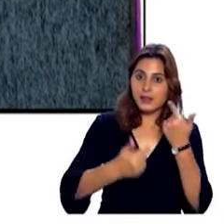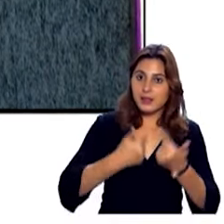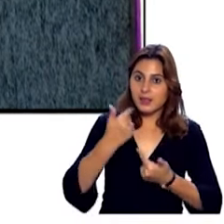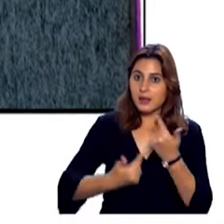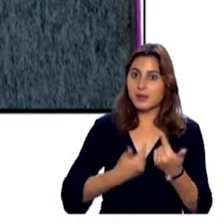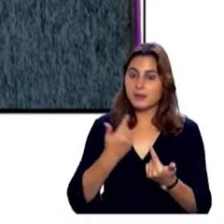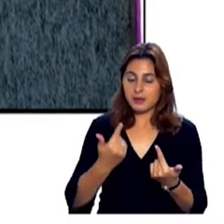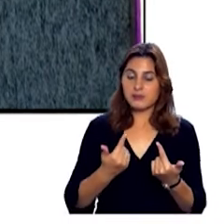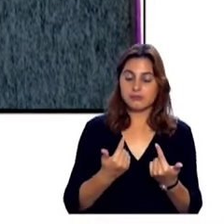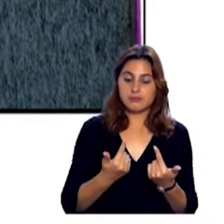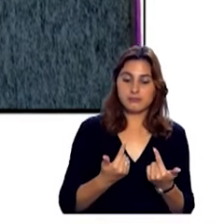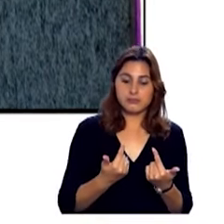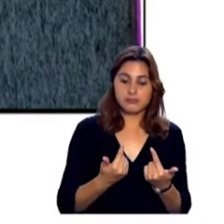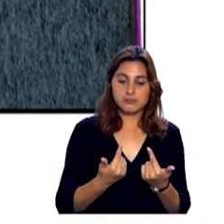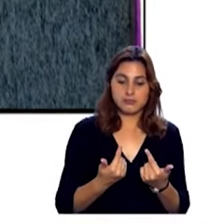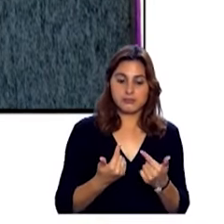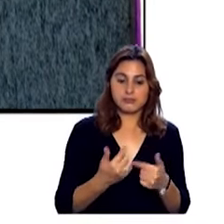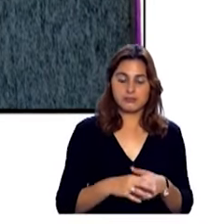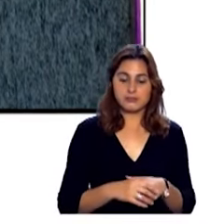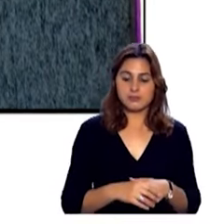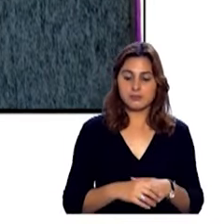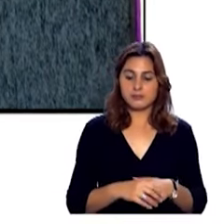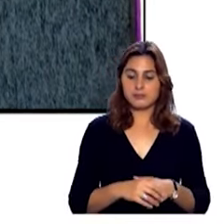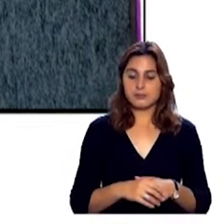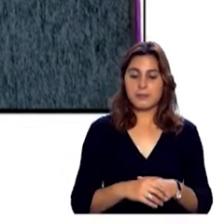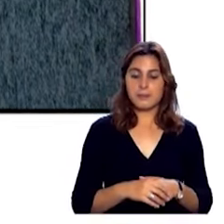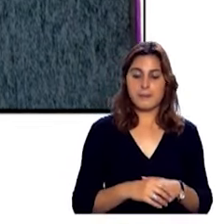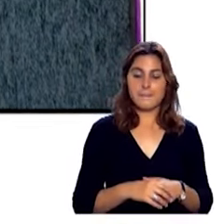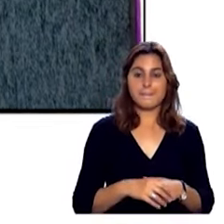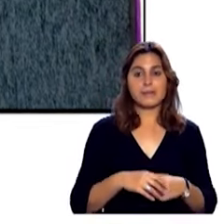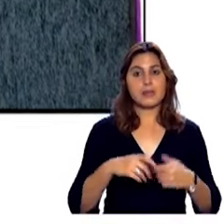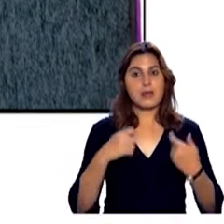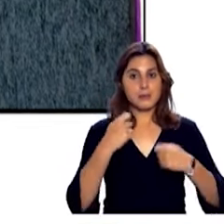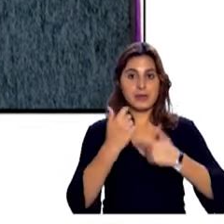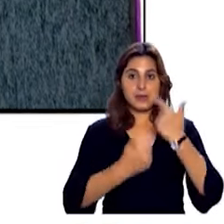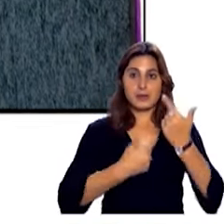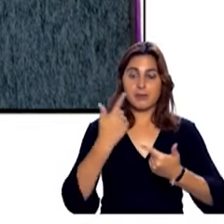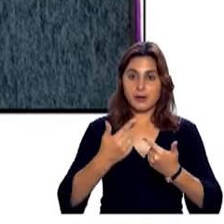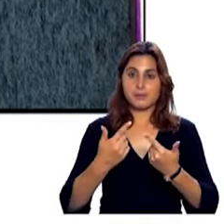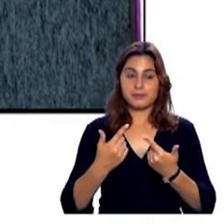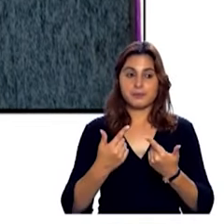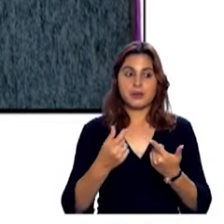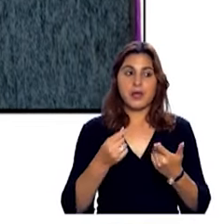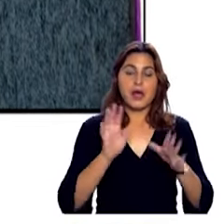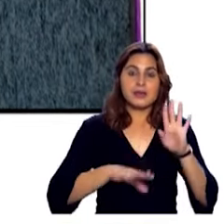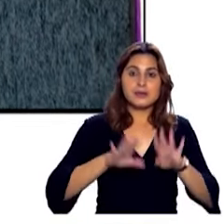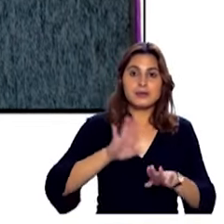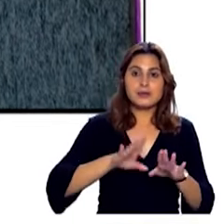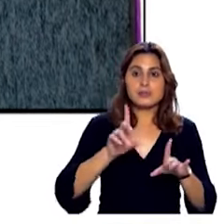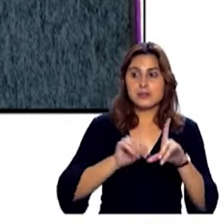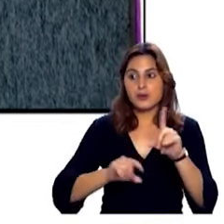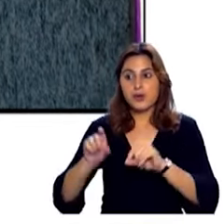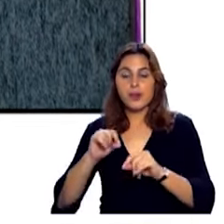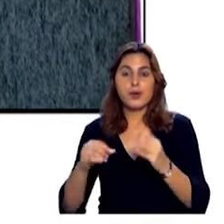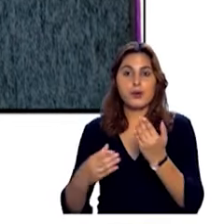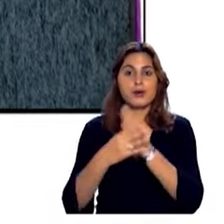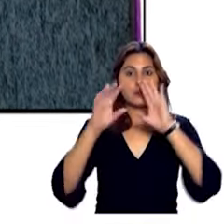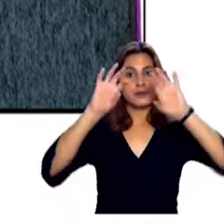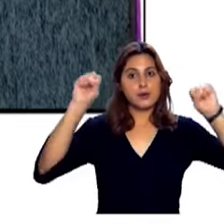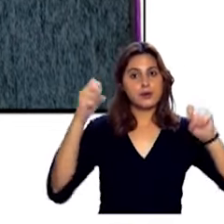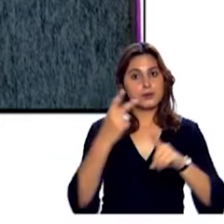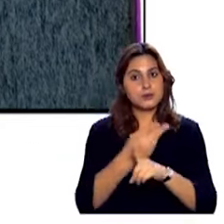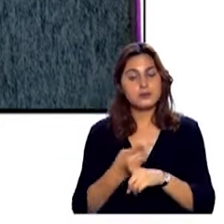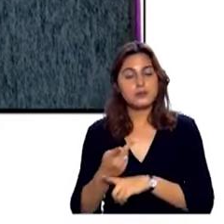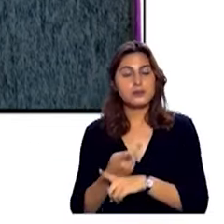meglio quindi selezionare I Casi in cui la corte di cassazione possa far la propria opera di